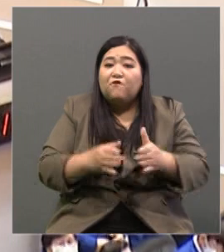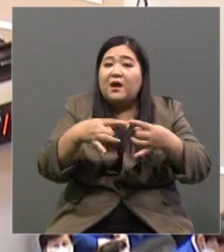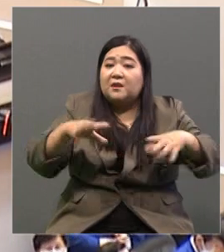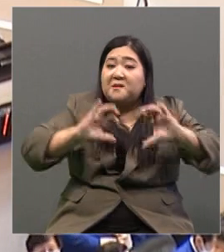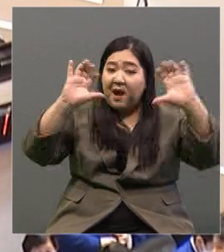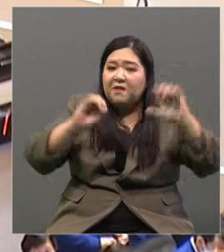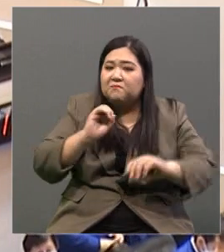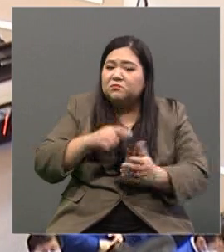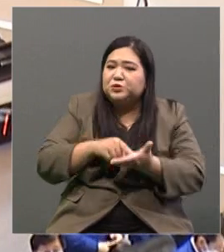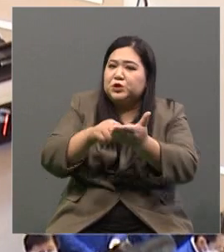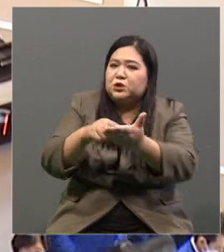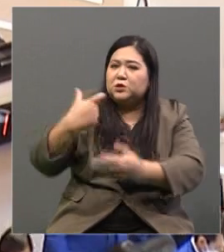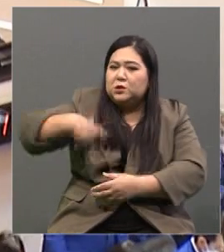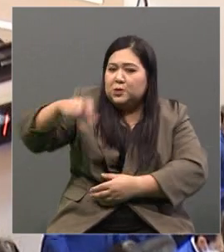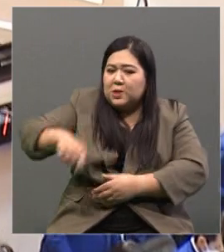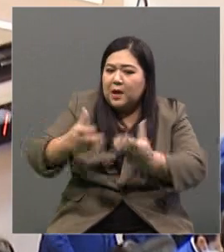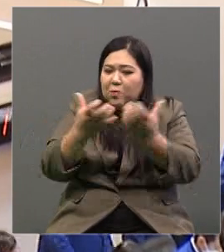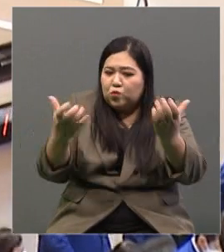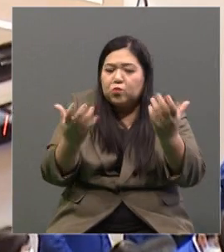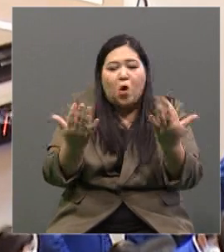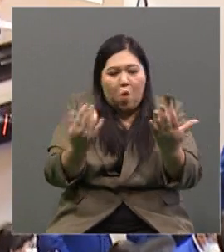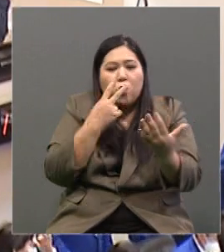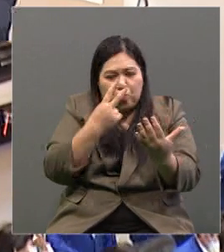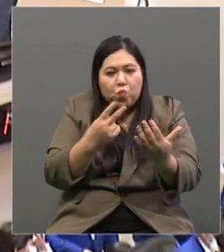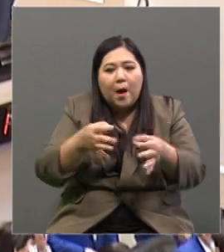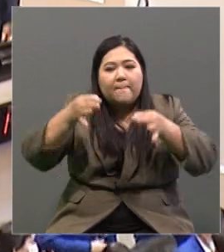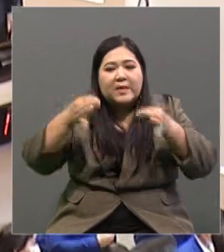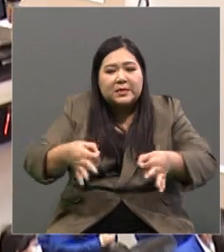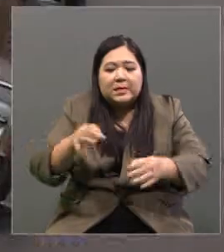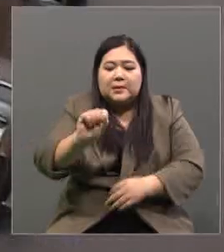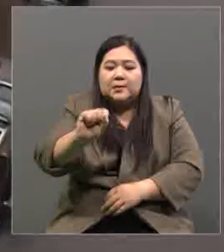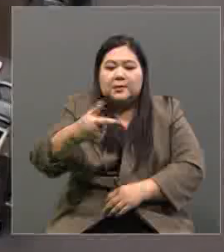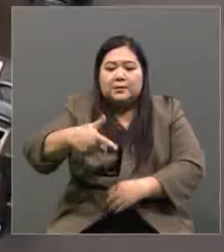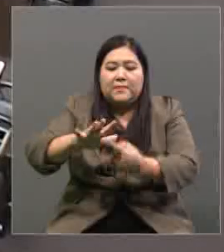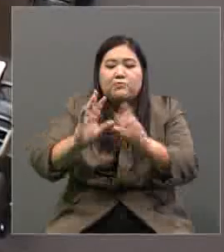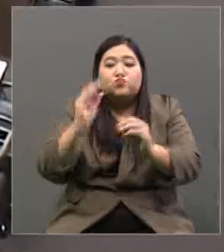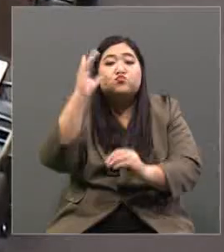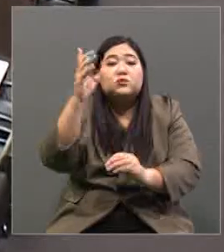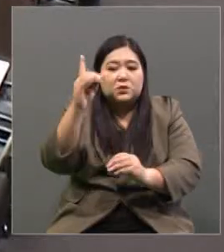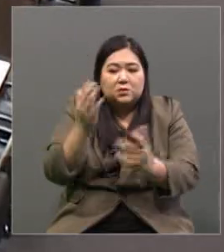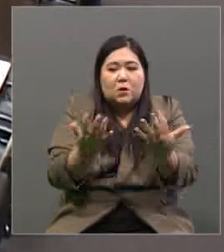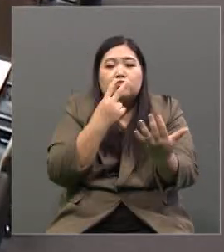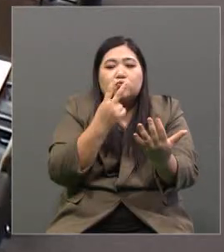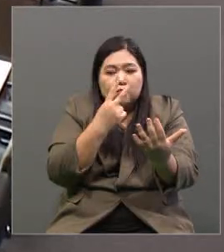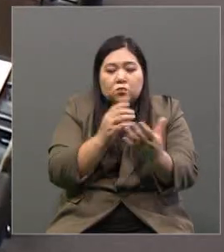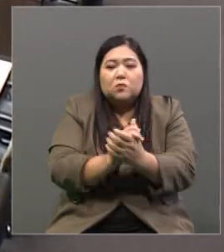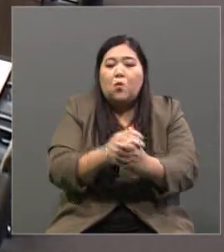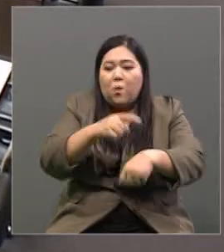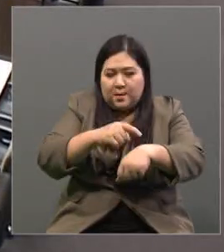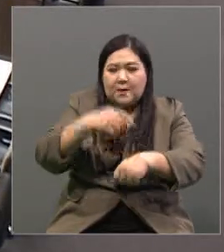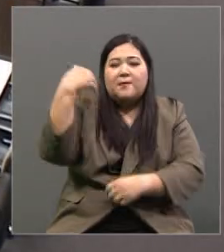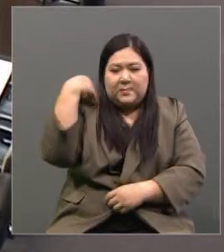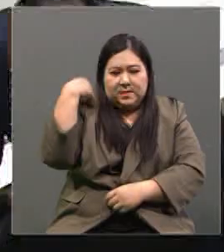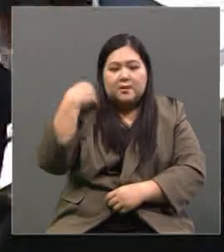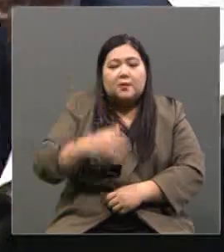ฐธรรมนูญวินิจฉัยหรือไม่นั้นอาจจะต้องรอดูผลการลงมติของสภาในวันพรุ่งนี้ก่อนนะคะเพราะว่ายังมีเวลาจน